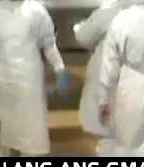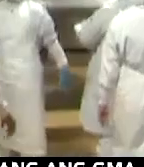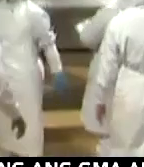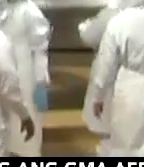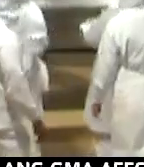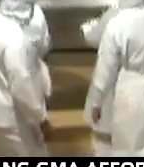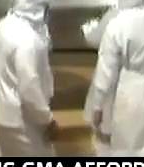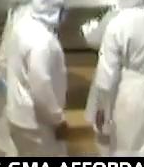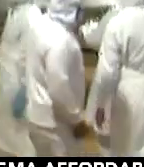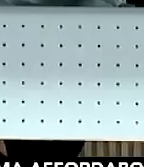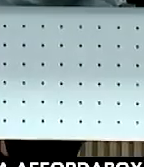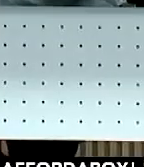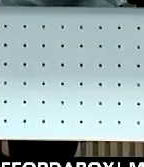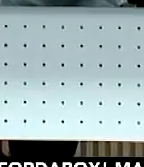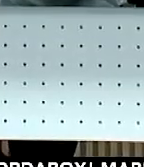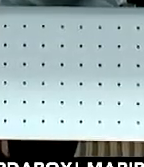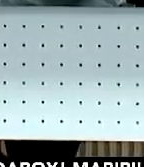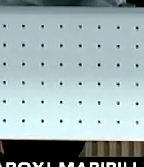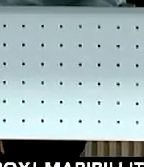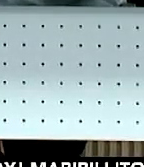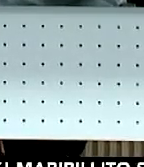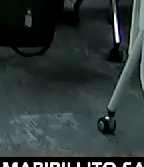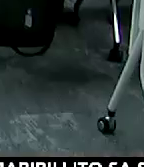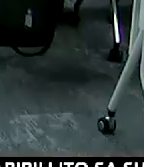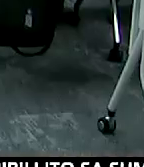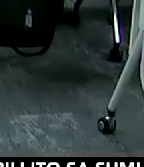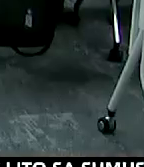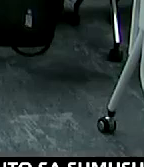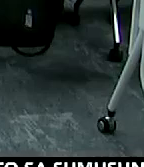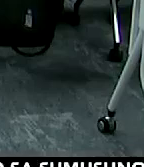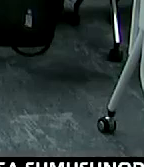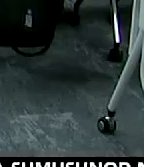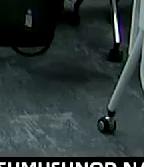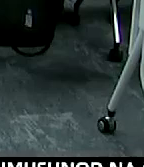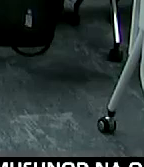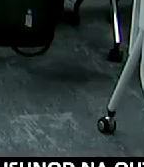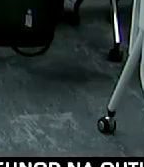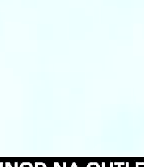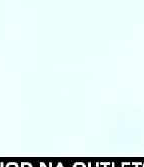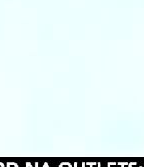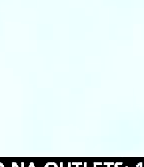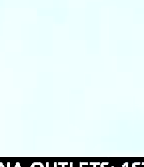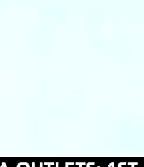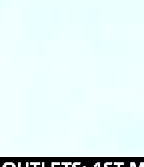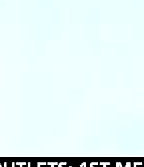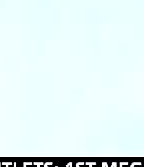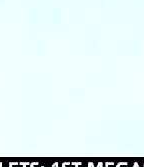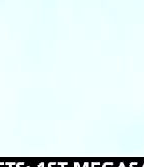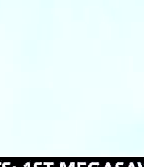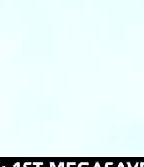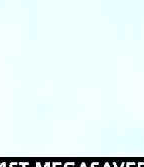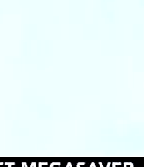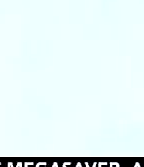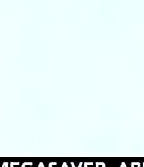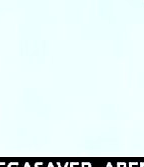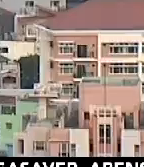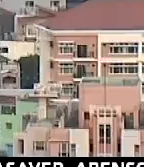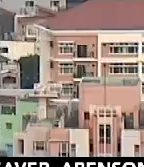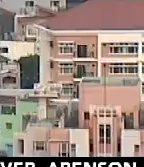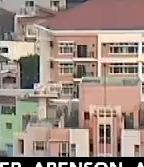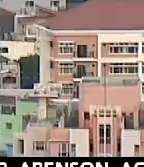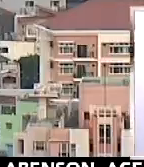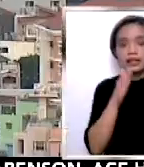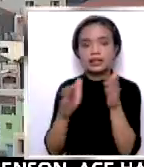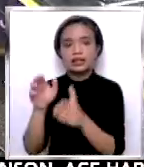At mas maraming trabaho. Kaya ganun na lang ang pagmamalaki ni Socio-Economic Planning Secretary Arsenio